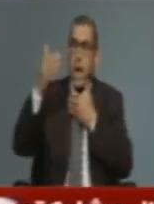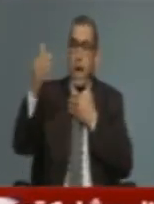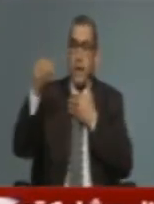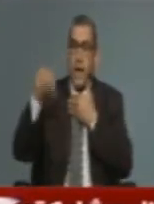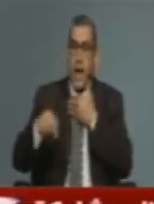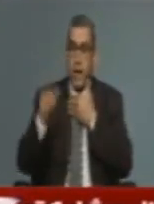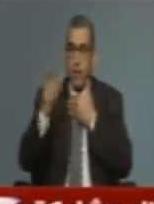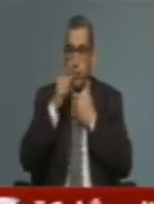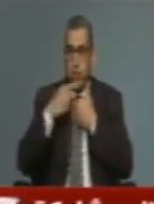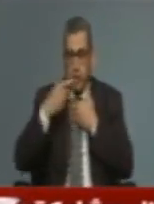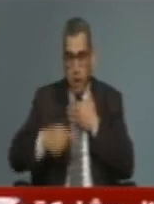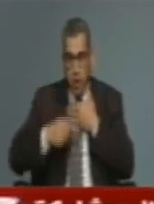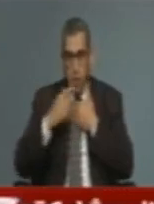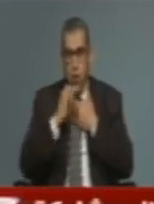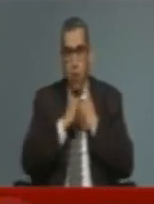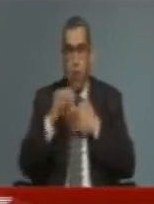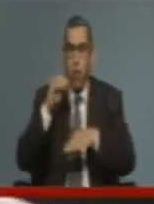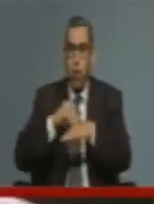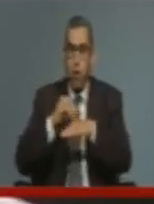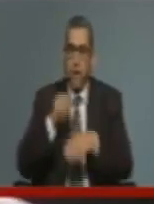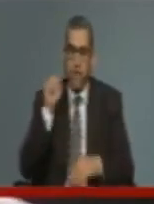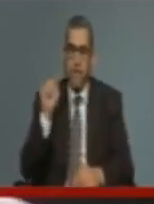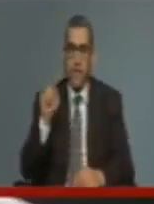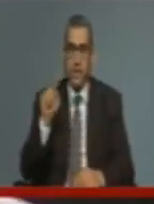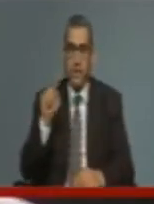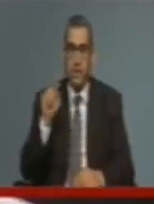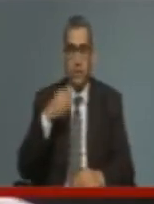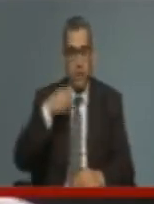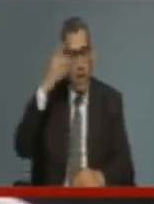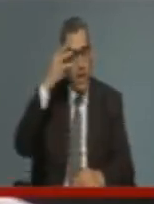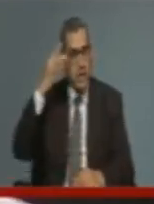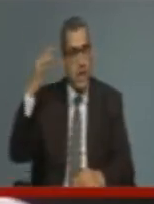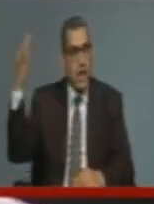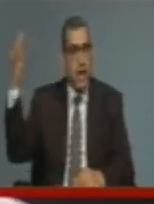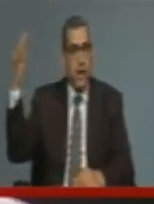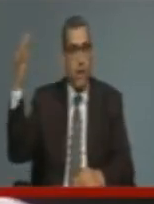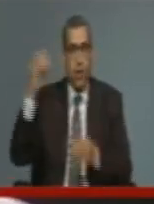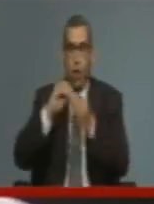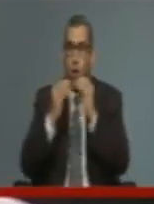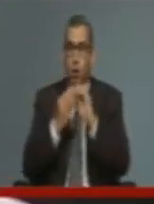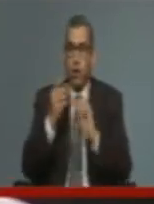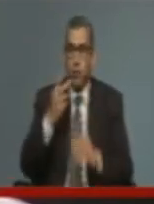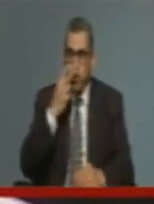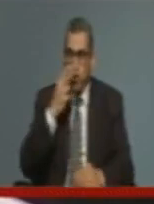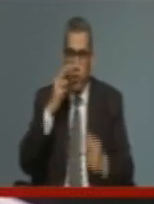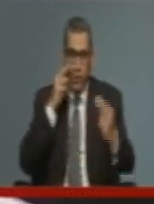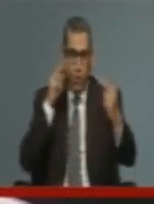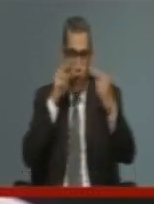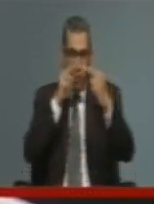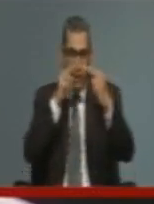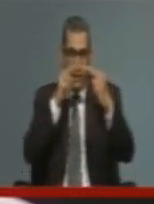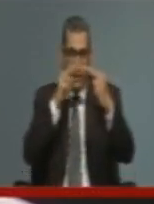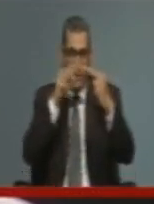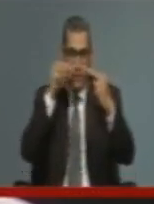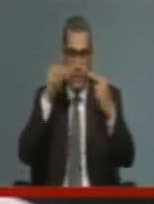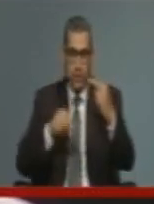دايما بقول فينه، واسرح في لونك في نظرة عيونك في اسمك